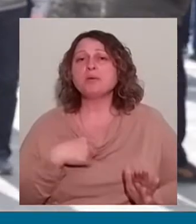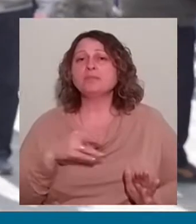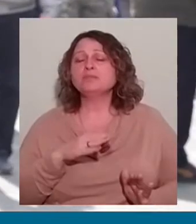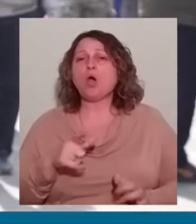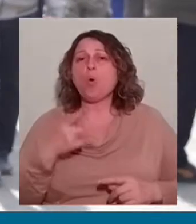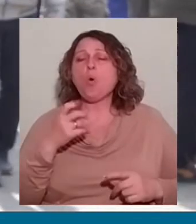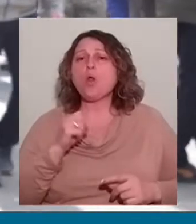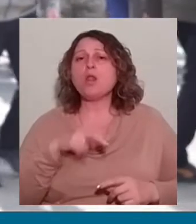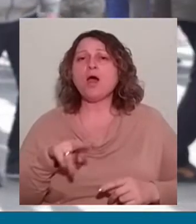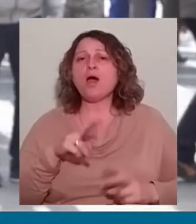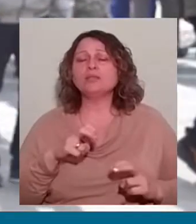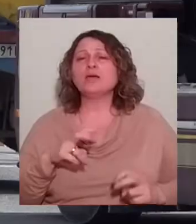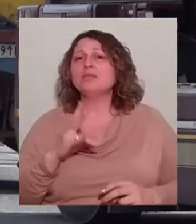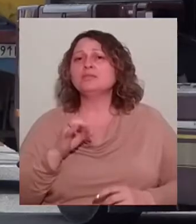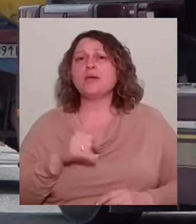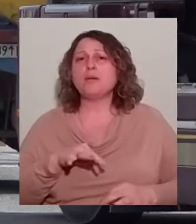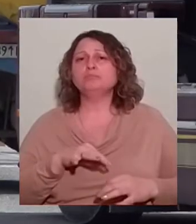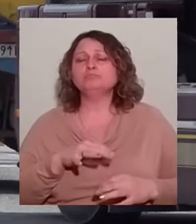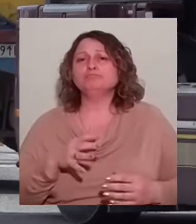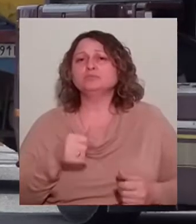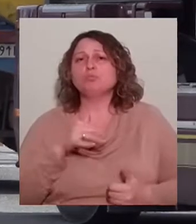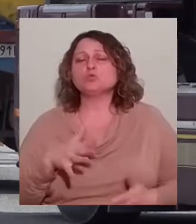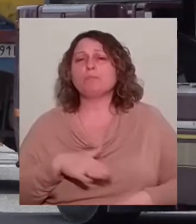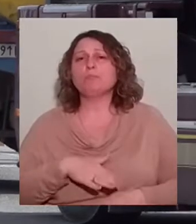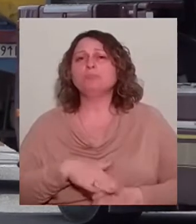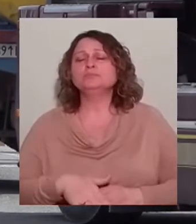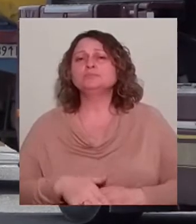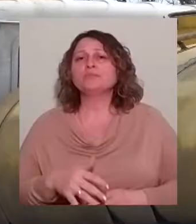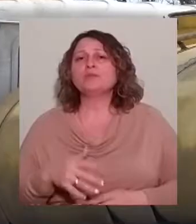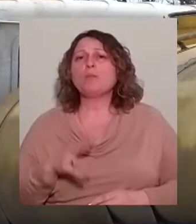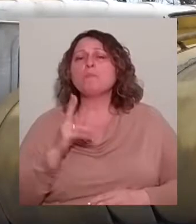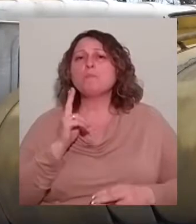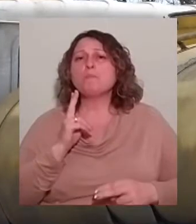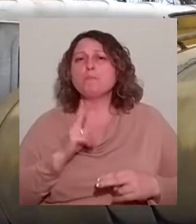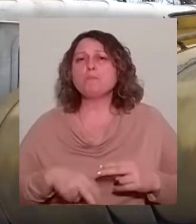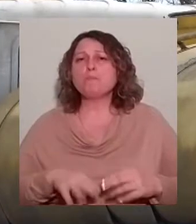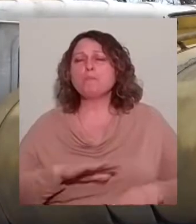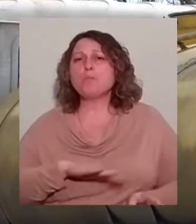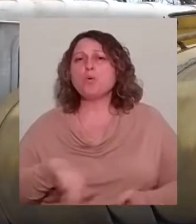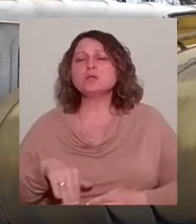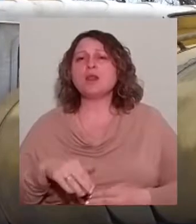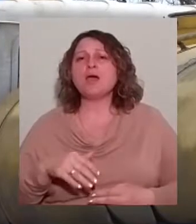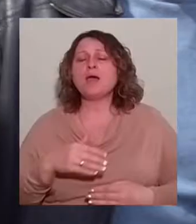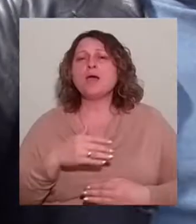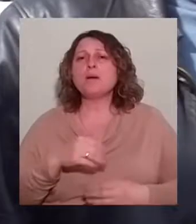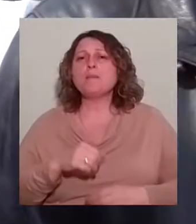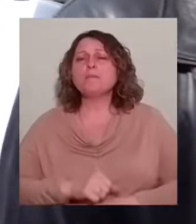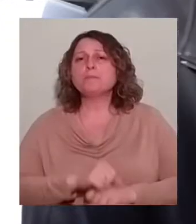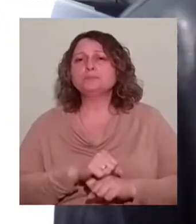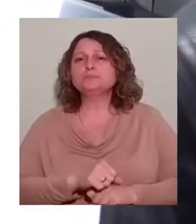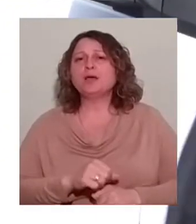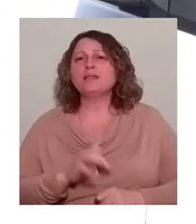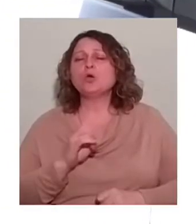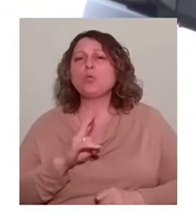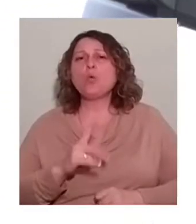будем начинать ловить промысл. Після перекриття траси Одеса-Рені утворився затор. Ніколь каже, не могла проїхати